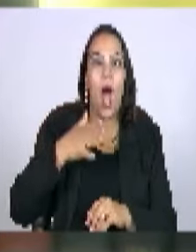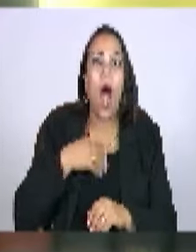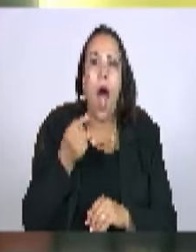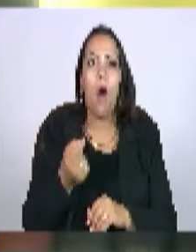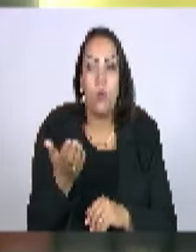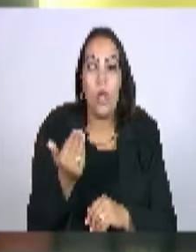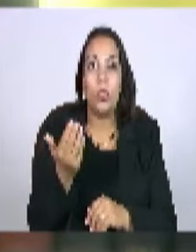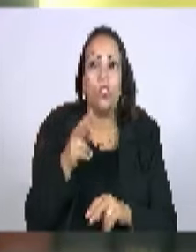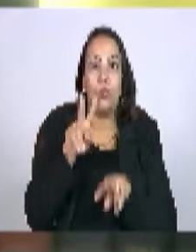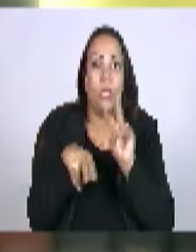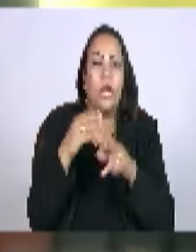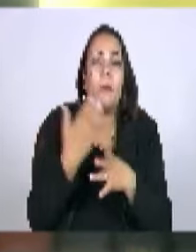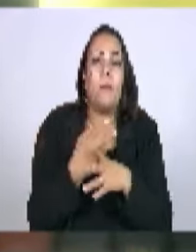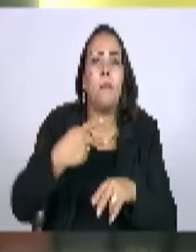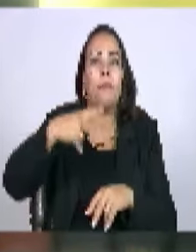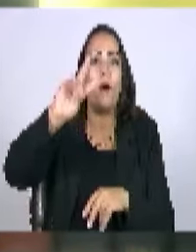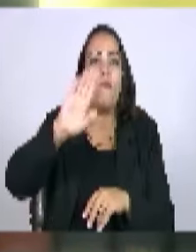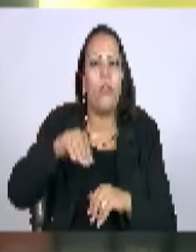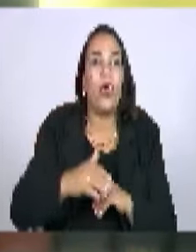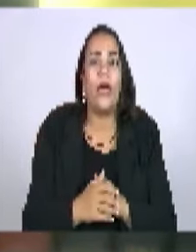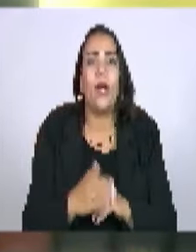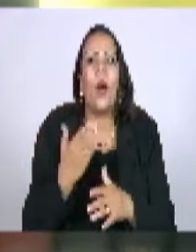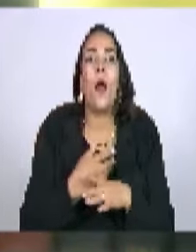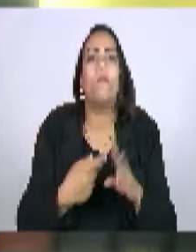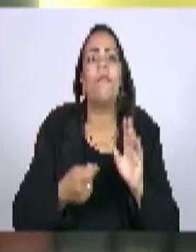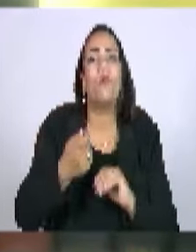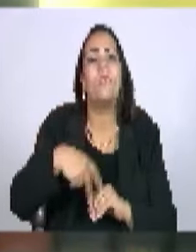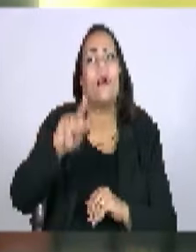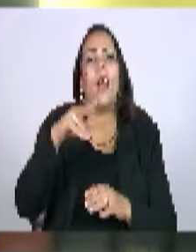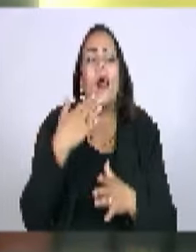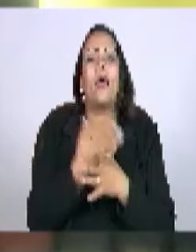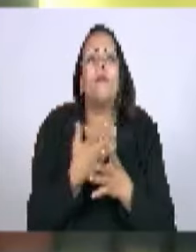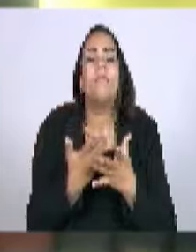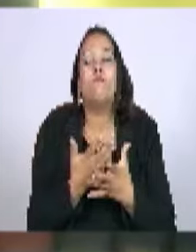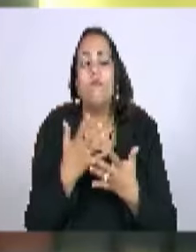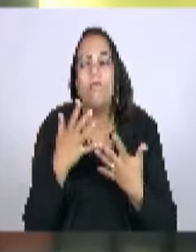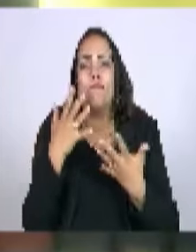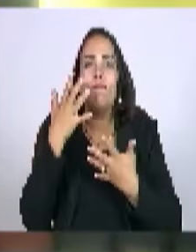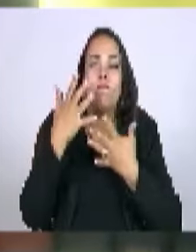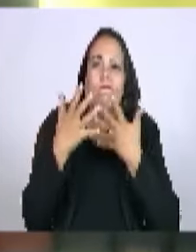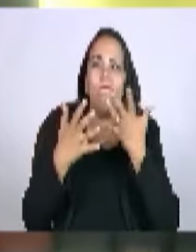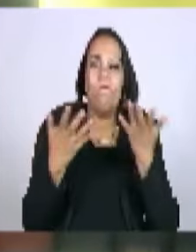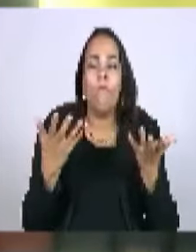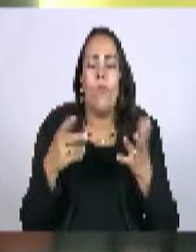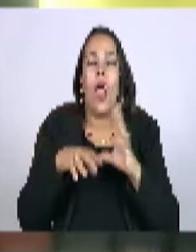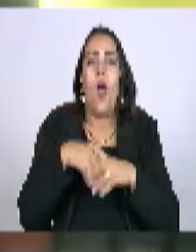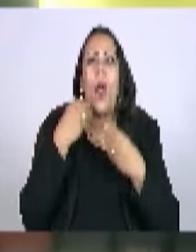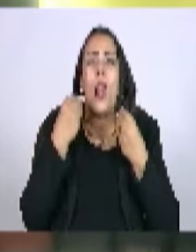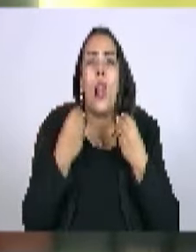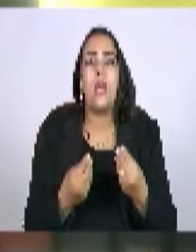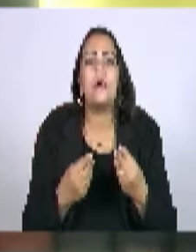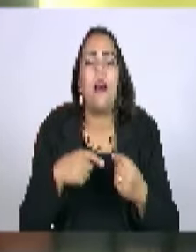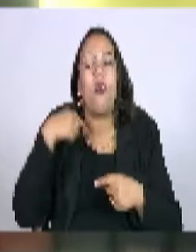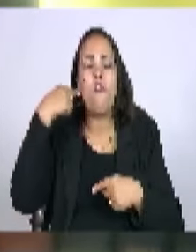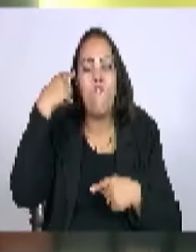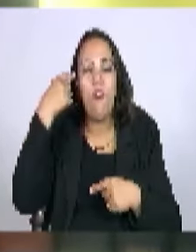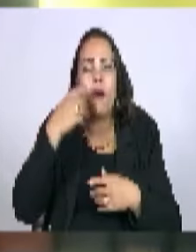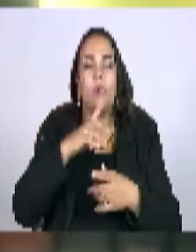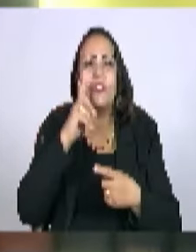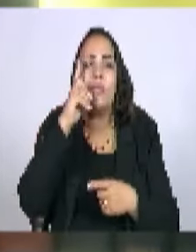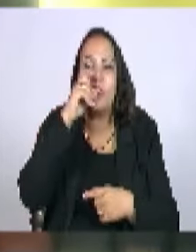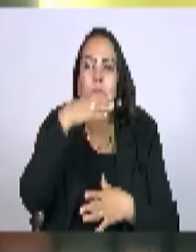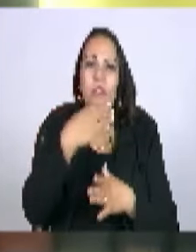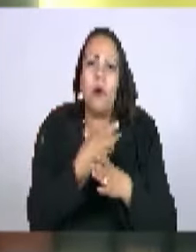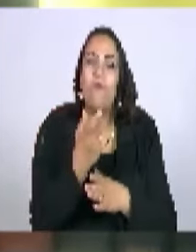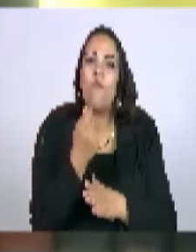بيرفع الاسعار يعني لازلنا في خضم او في مخاض انخفاض الاسعار في مصر